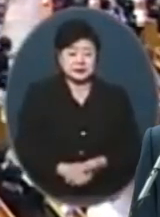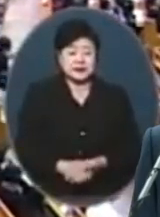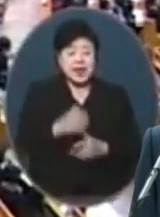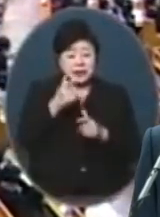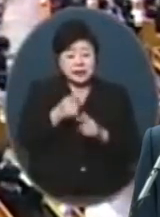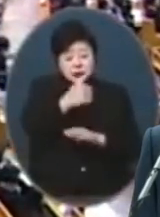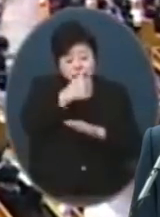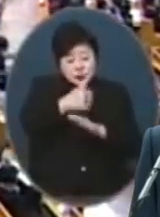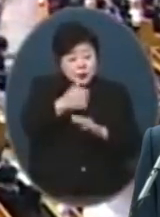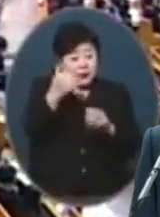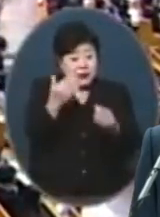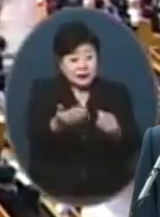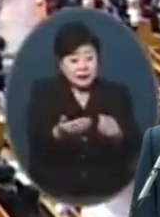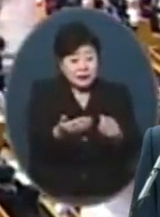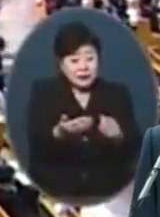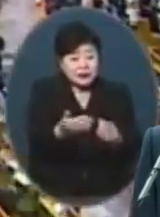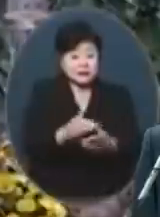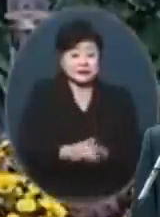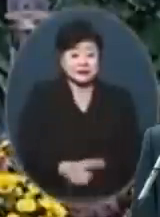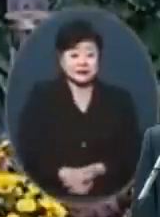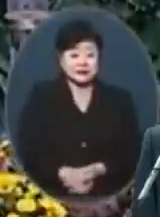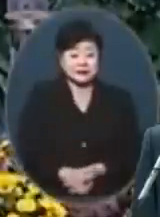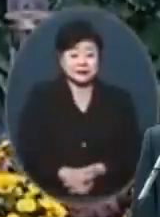예수 그리스도께서